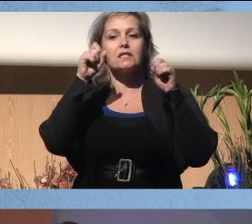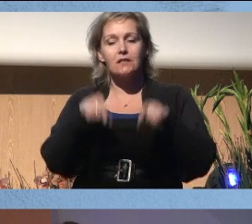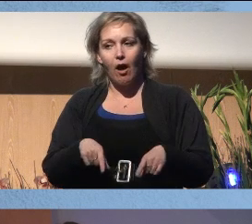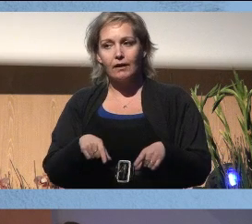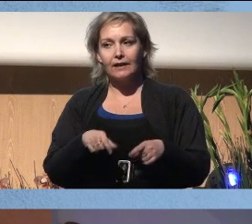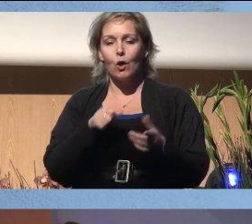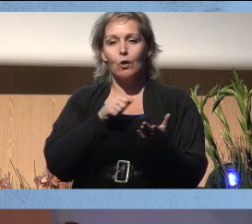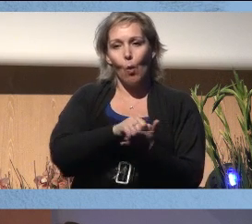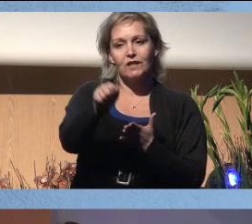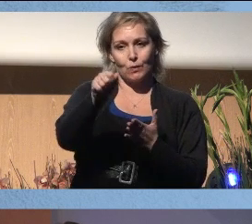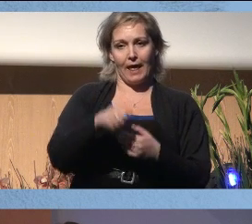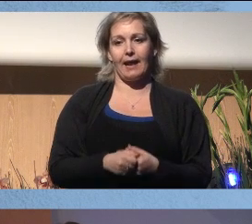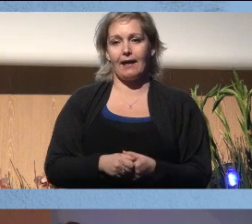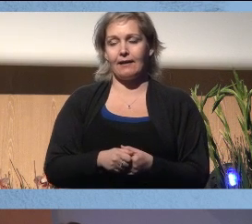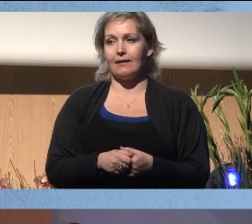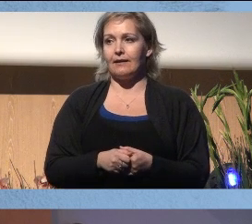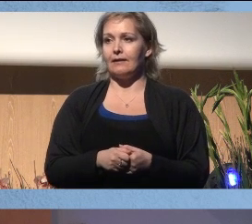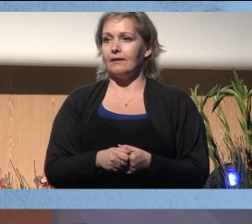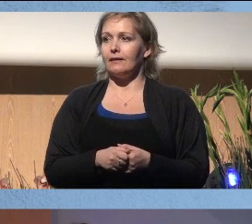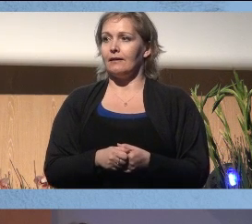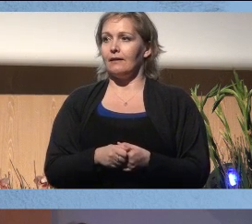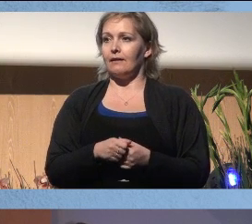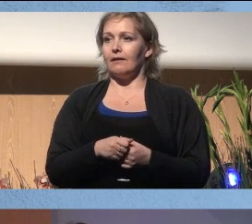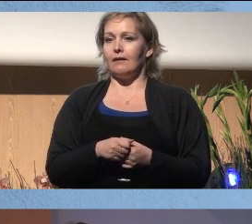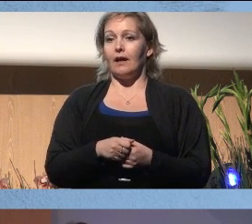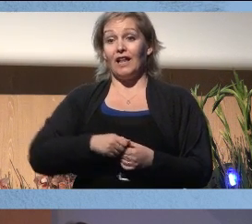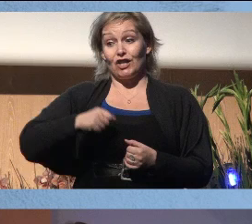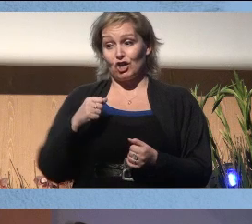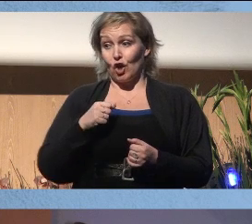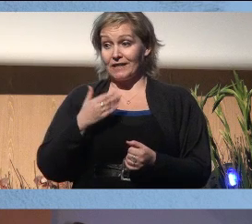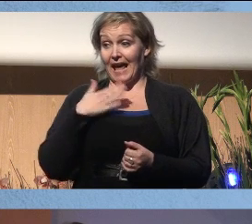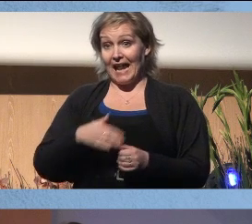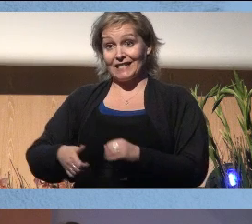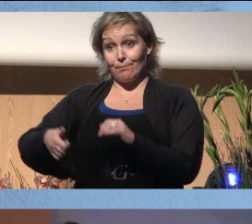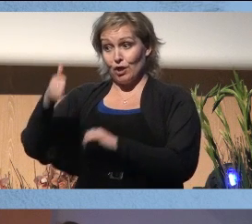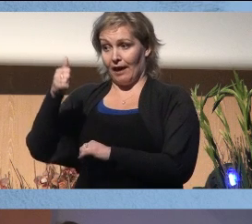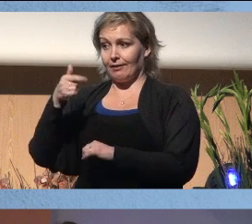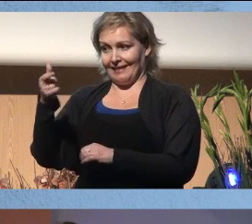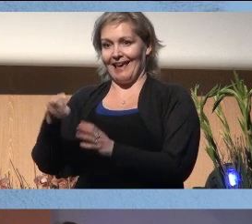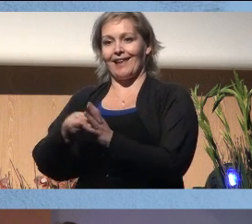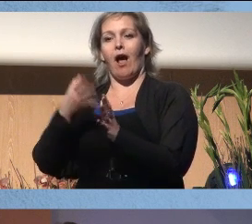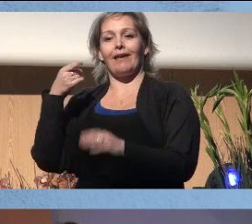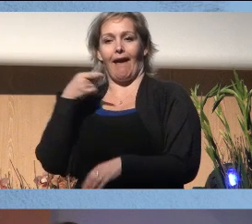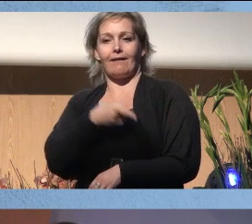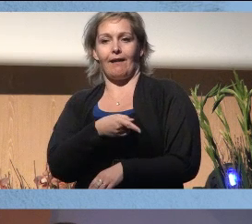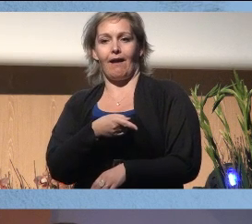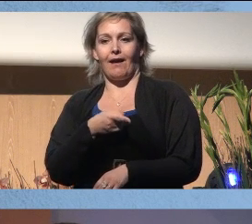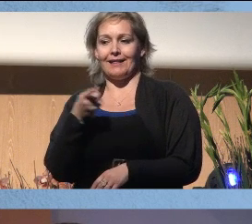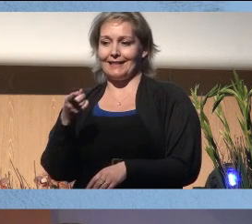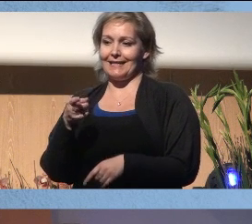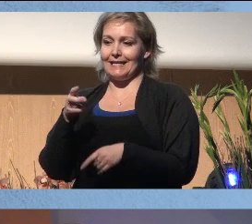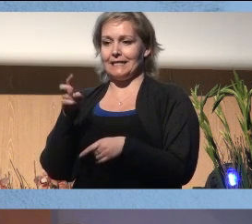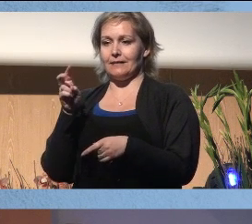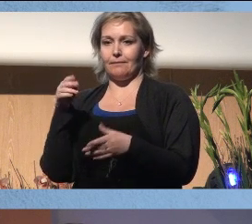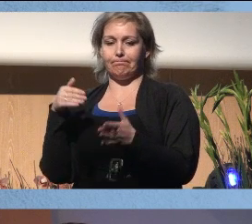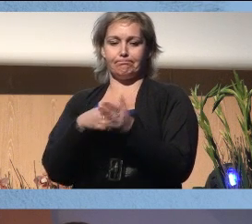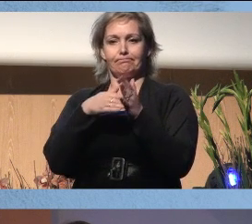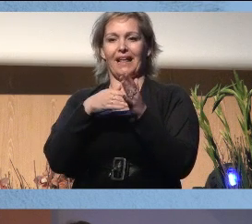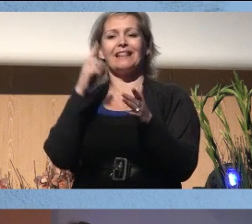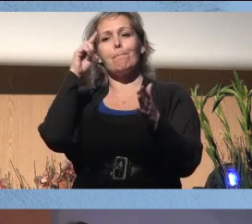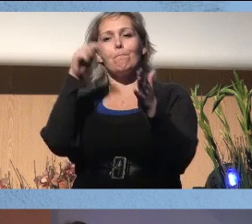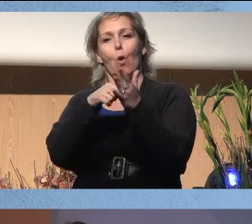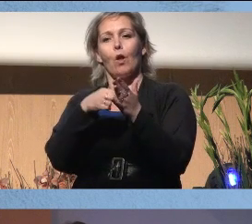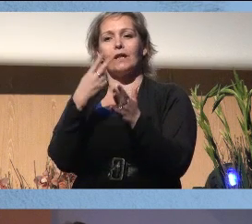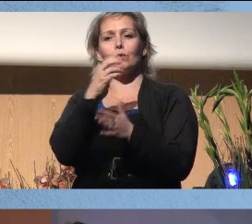å aksjonere. Det fikk de skotske helsemyndighetene til å reagere. De satte seg om mål, et mål